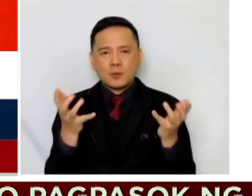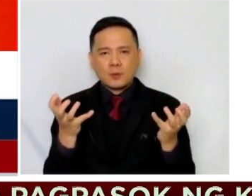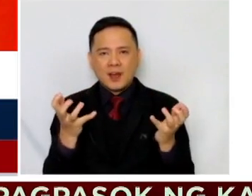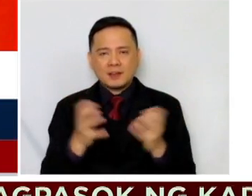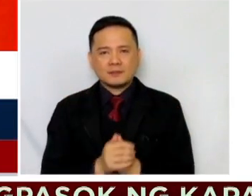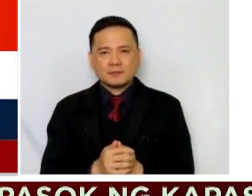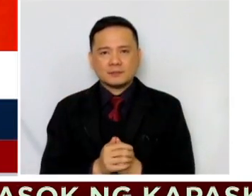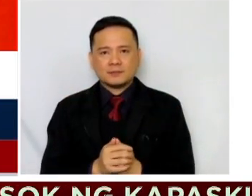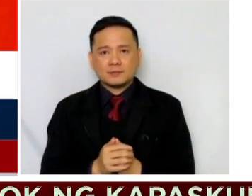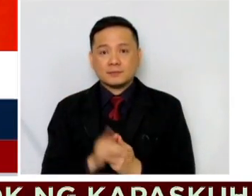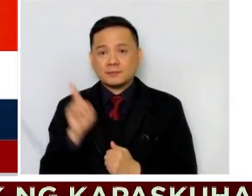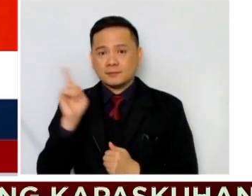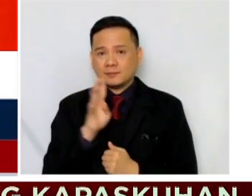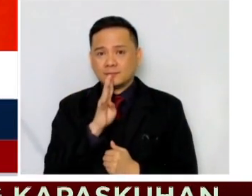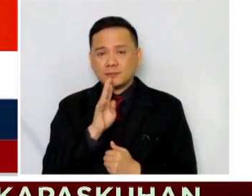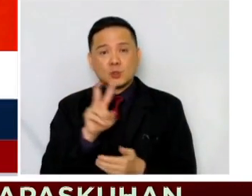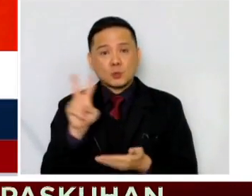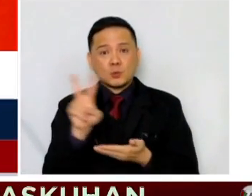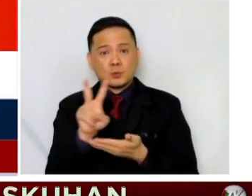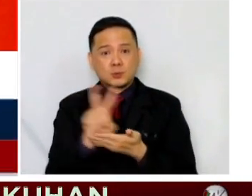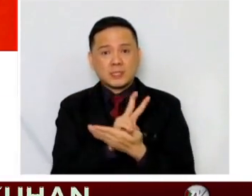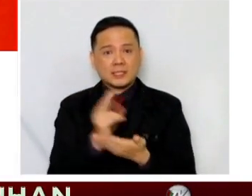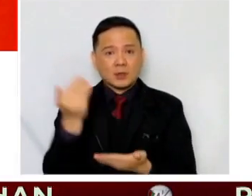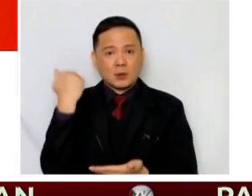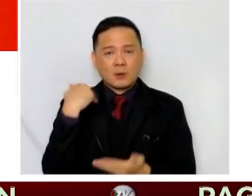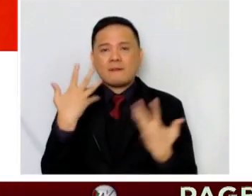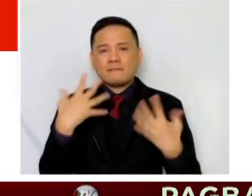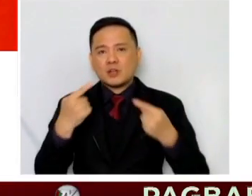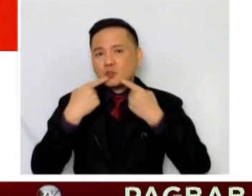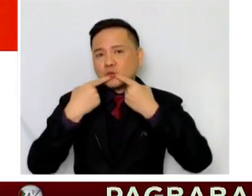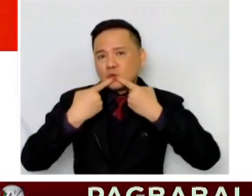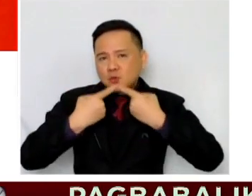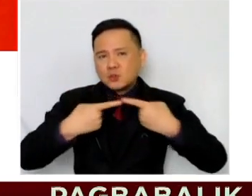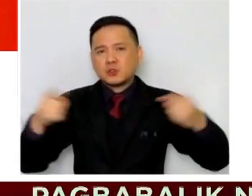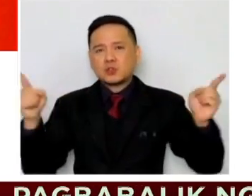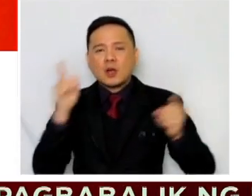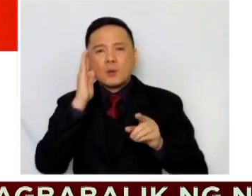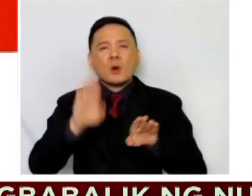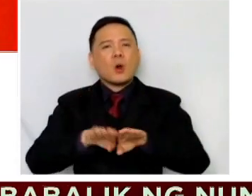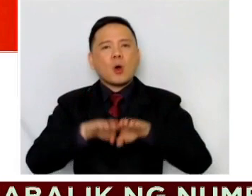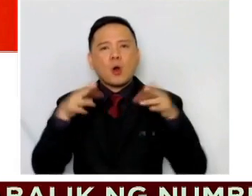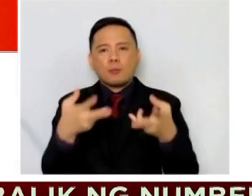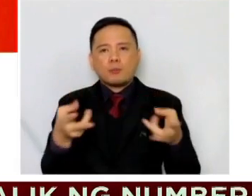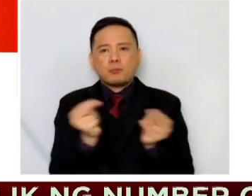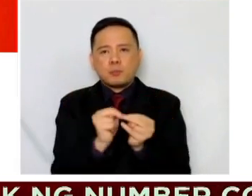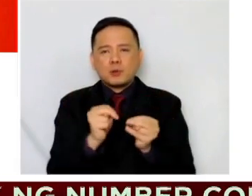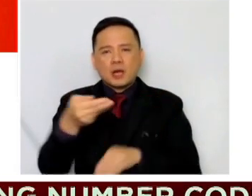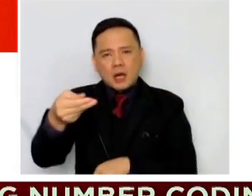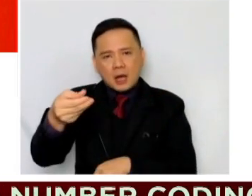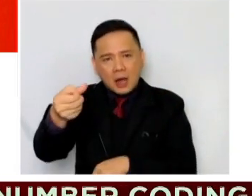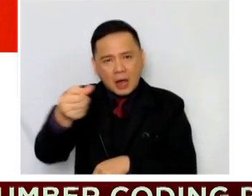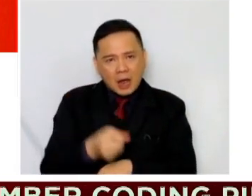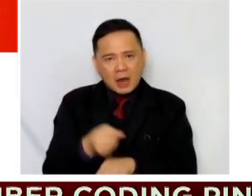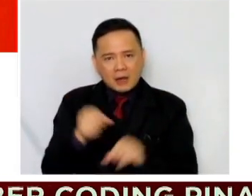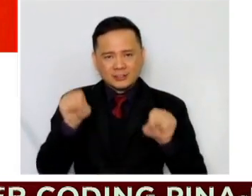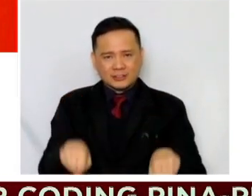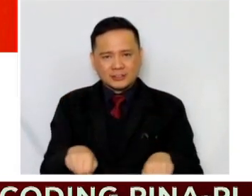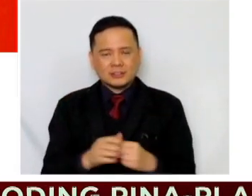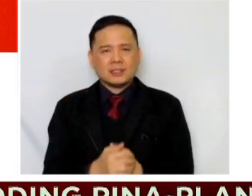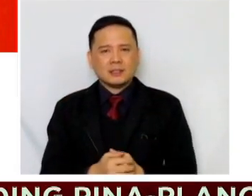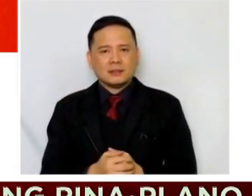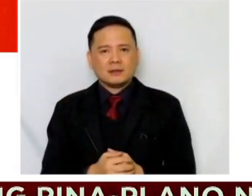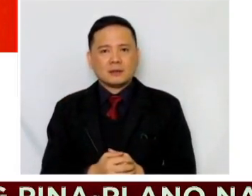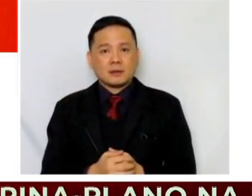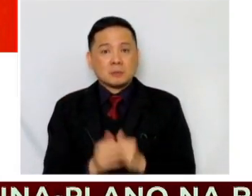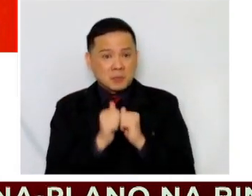nag-announce na kami, nag-release pa kami ng press statement na nag-reopen na kami ng hiring. At ang una naming sinabihan dito ay yung mga